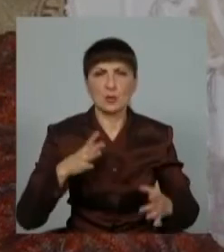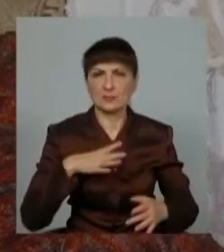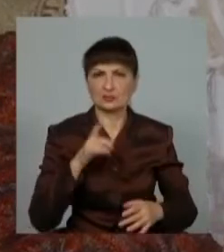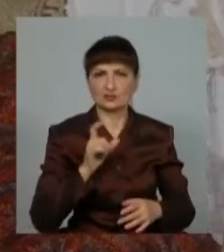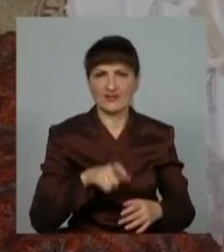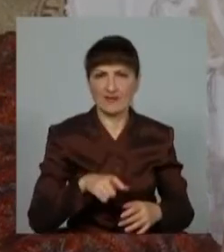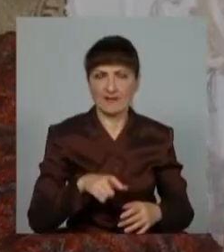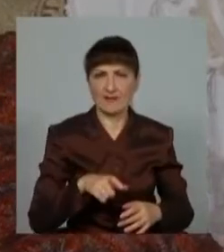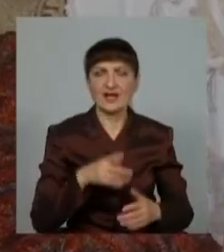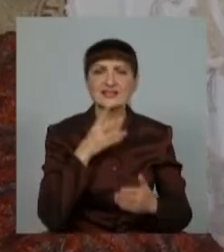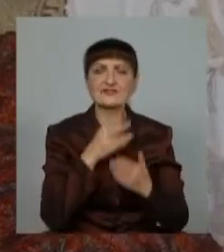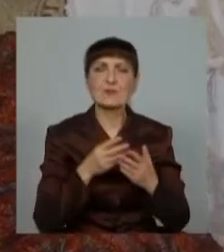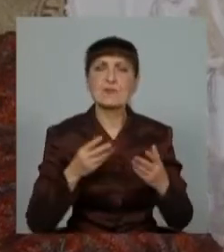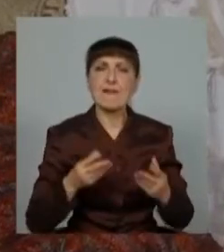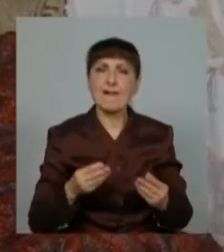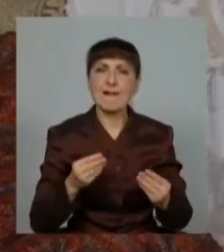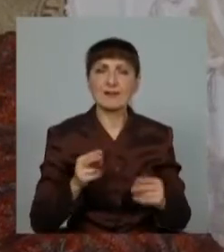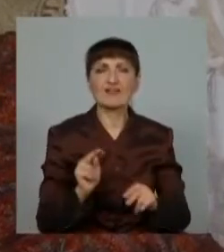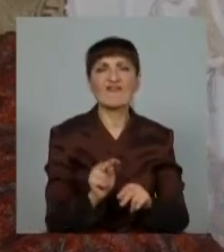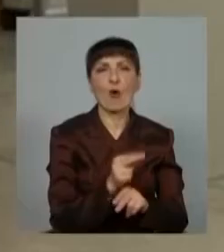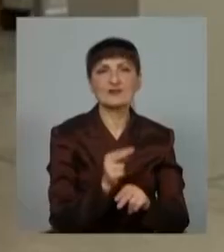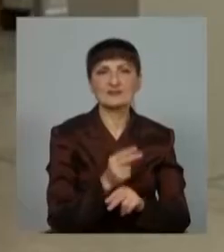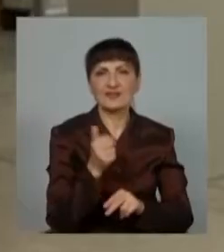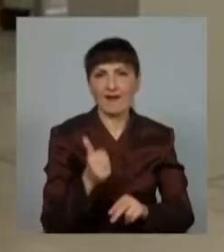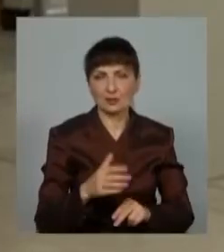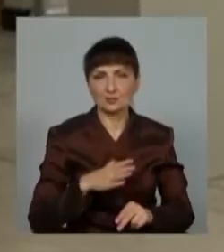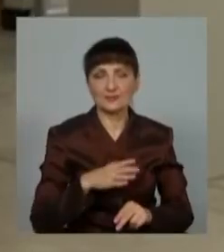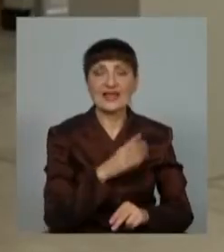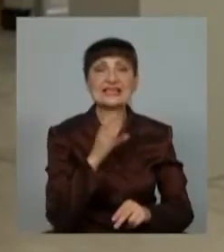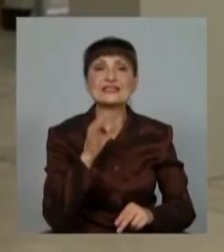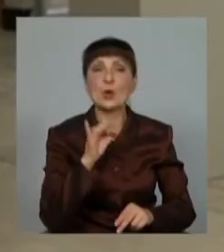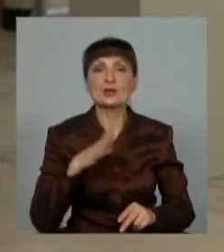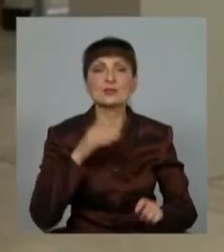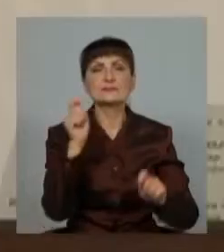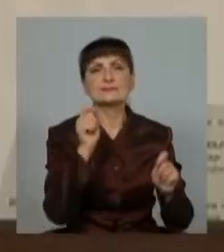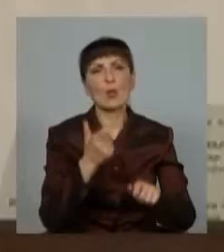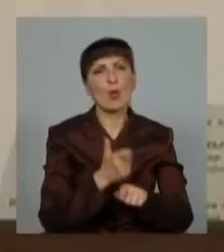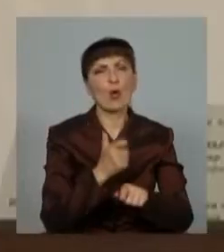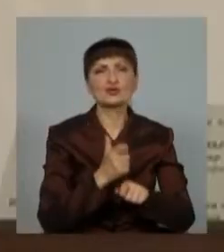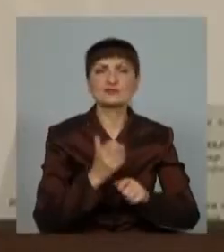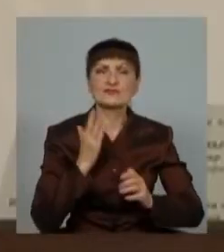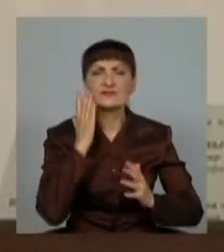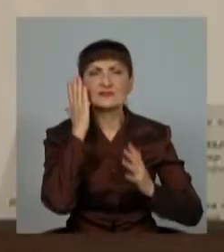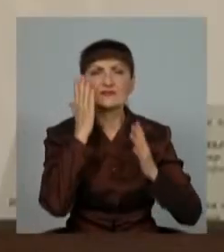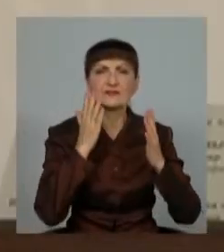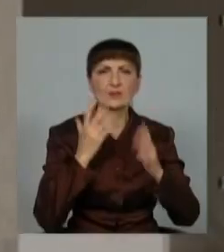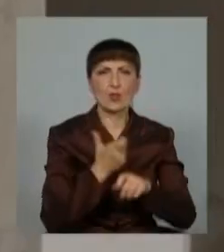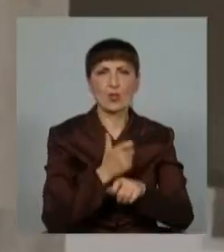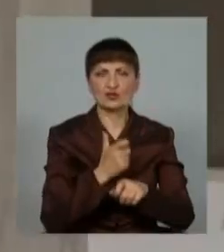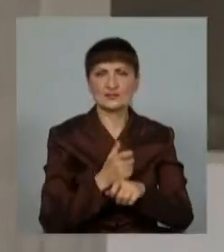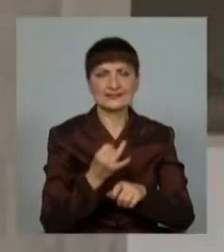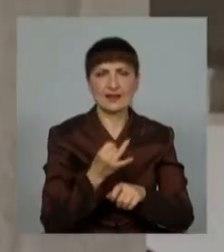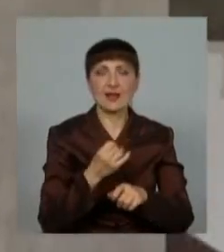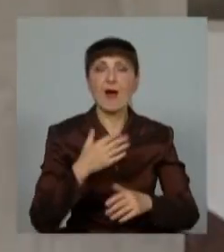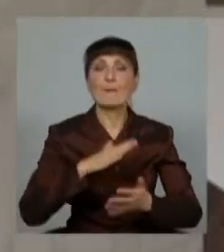интеллигентностью, своей мягкостью, воспитанностью. Вадим Сидоркин творил вдохновенно, не думая о мелочах жизни.